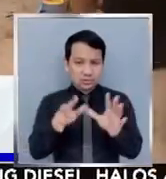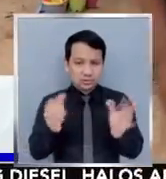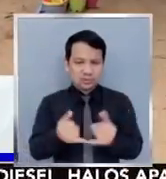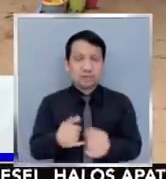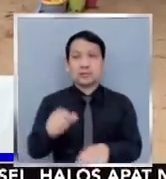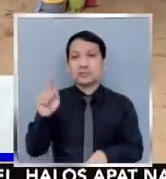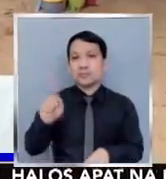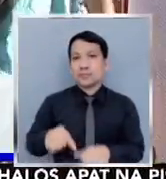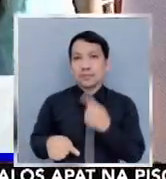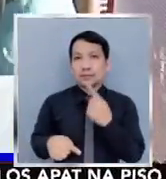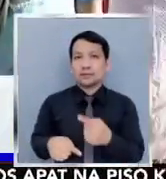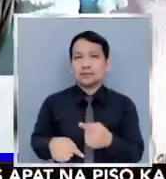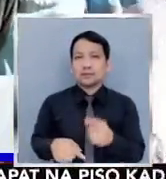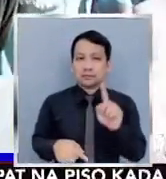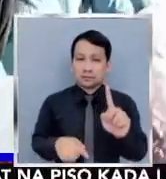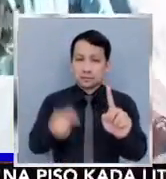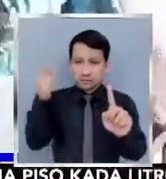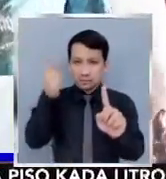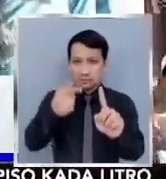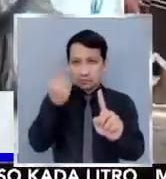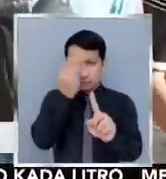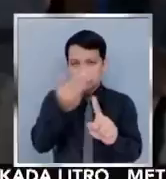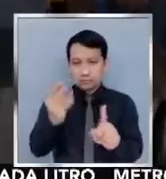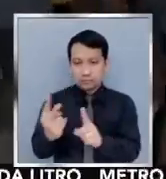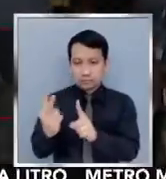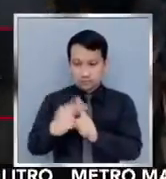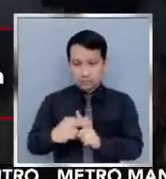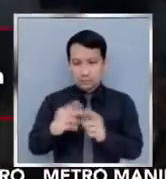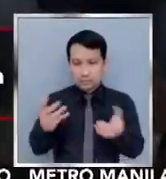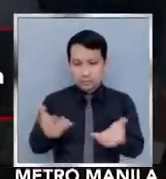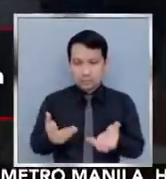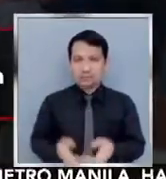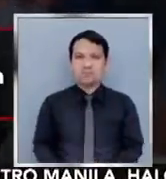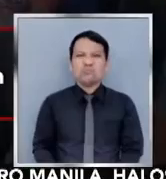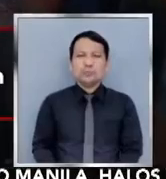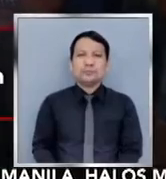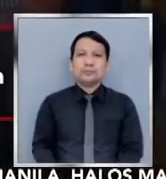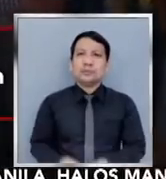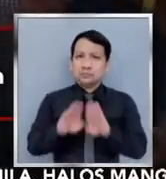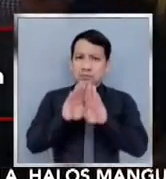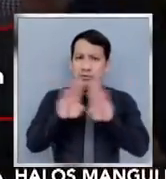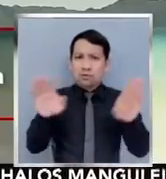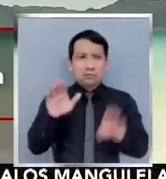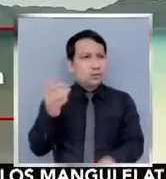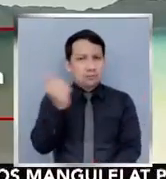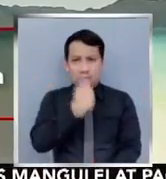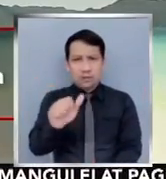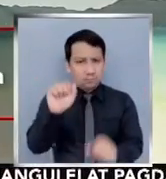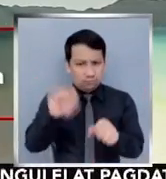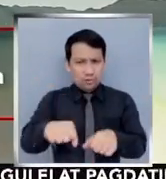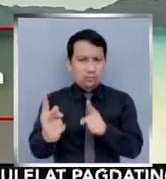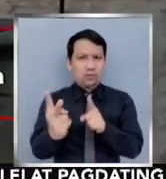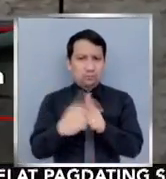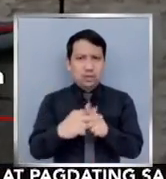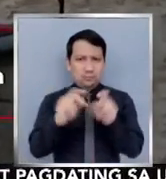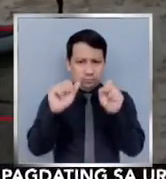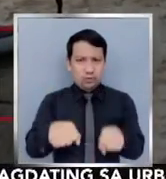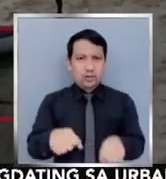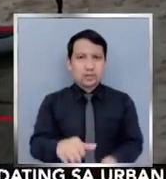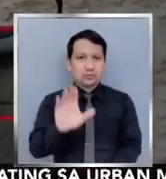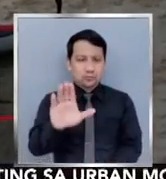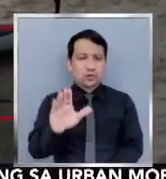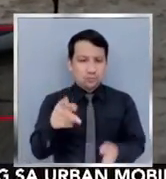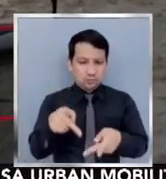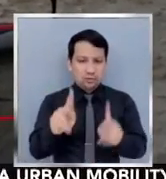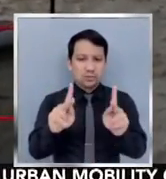na iisa pa lang ang nag-a-apply sa ngayon. Open naman to, anybody can apply as long na mayroon silang accreditation sa LDO.